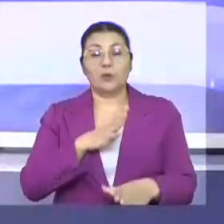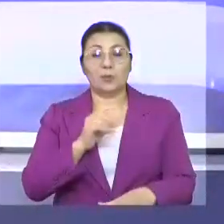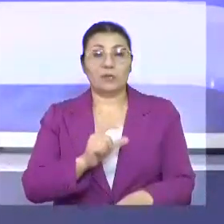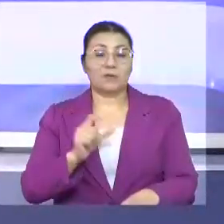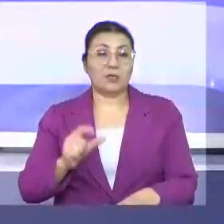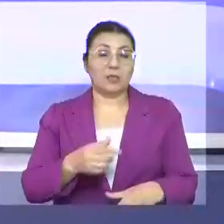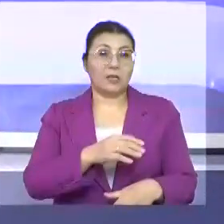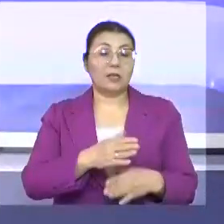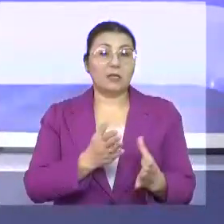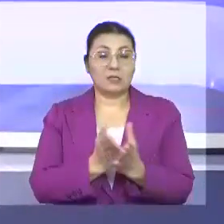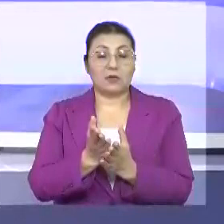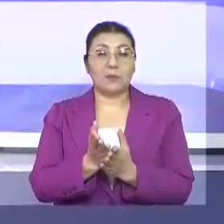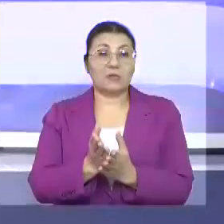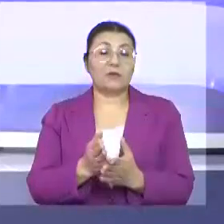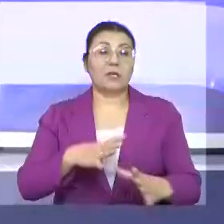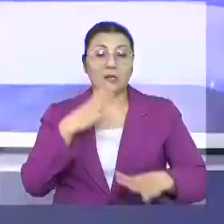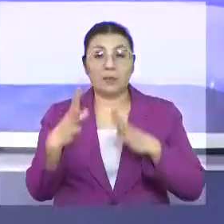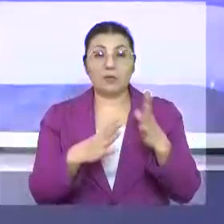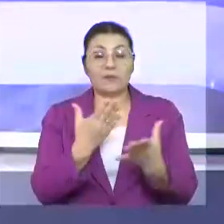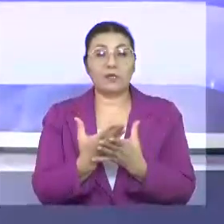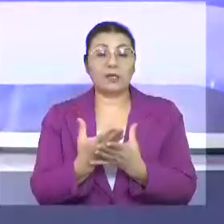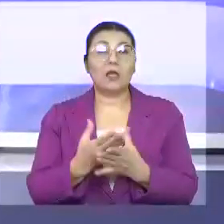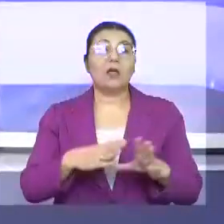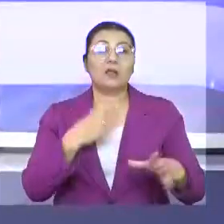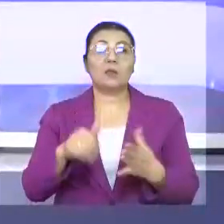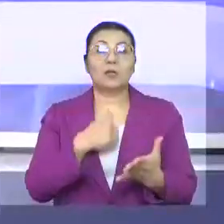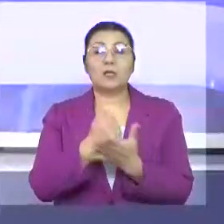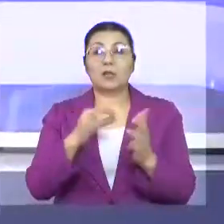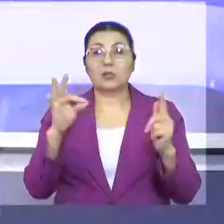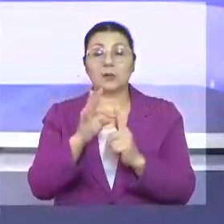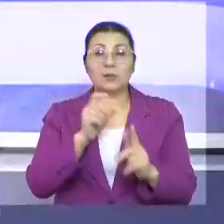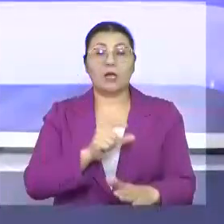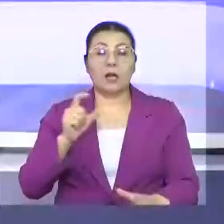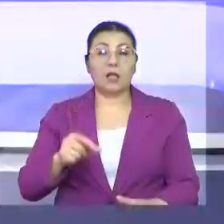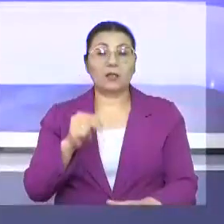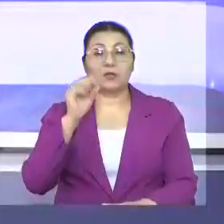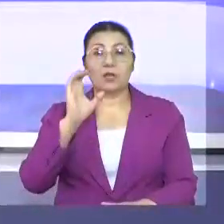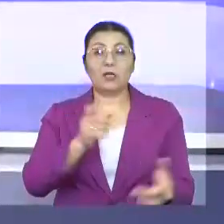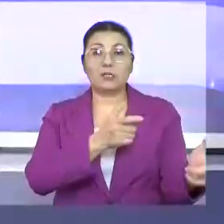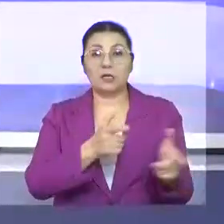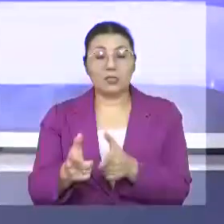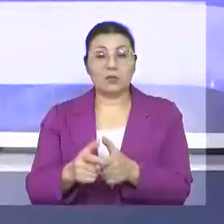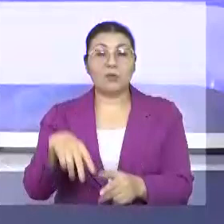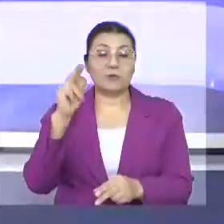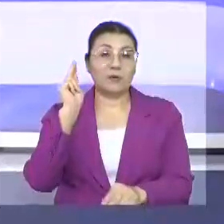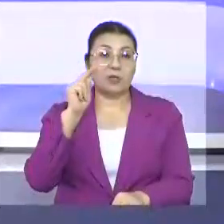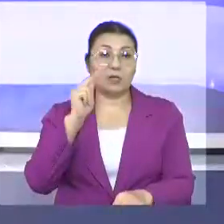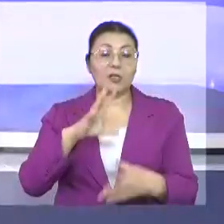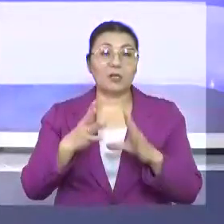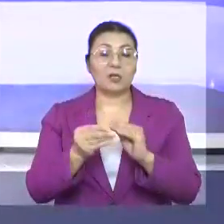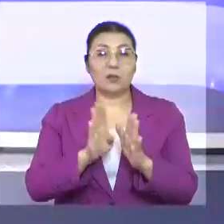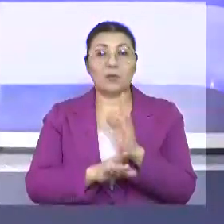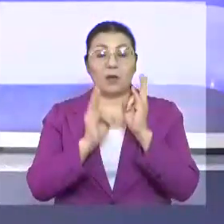қорғау қызметтерінің іс-қимылдарын пысықтады. Сейсмикалық жаттығудың негізгі мақсаты халықты төтенше жағдайға дайындау және оқыту, жалпы